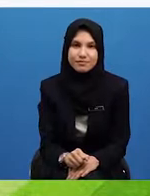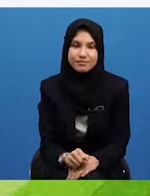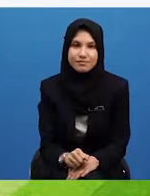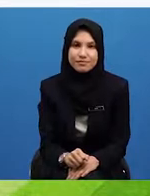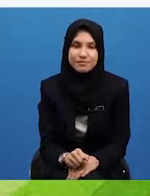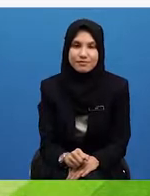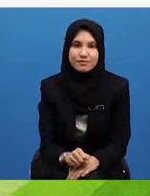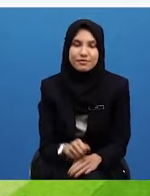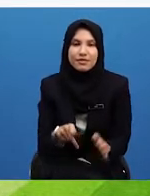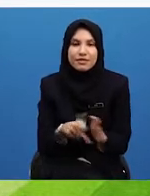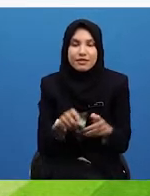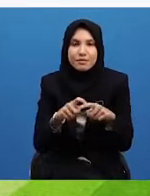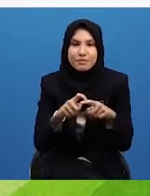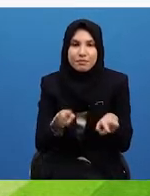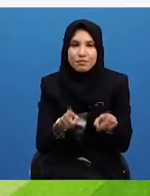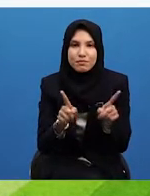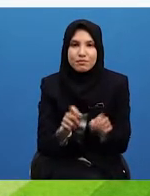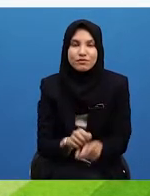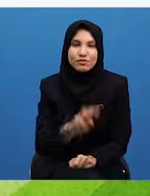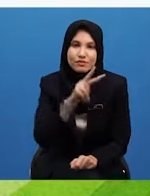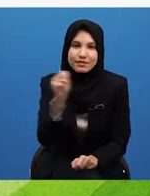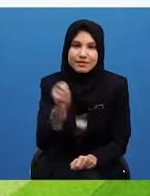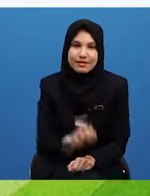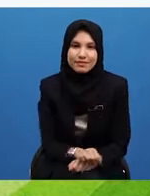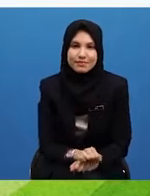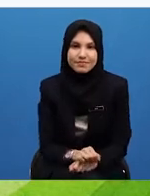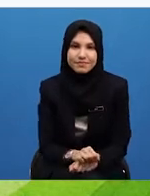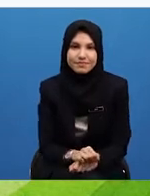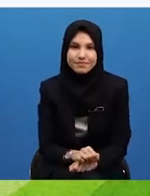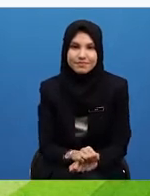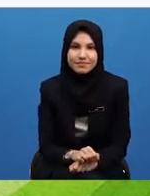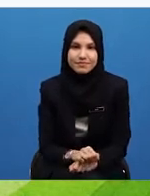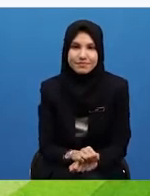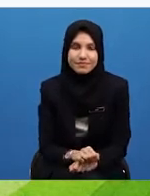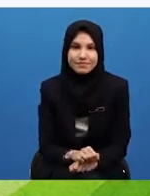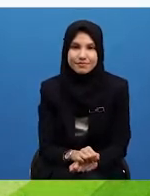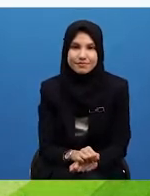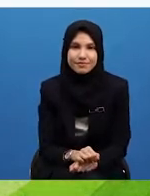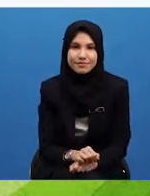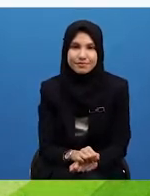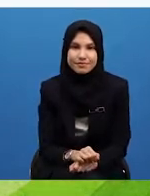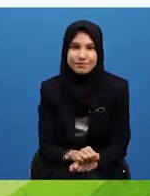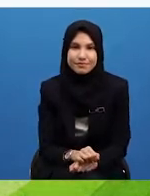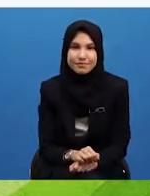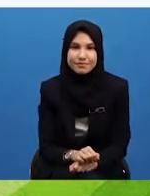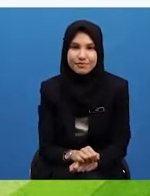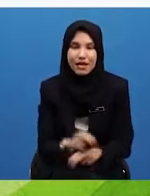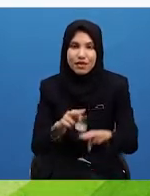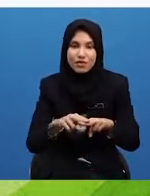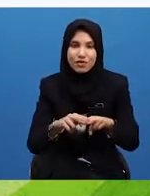Oke dari keputusannya yang ditunjukkan ini kedudukan model